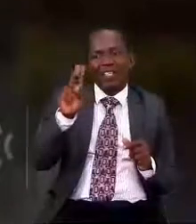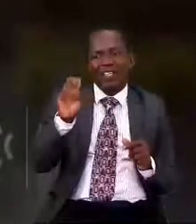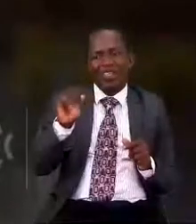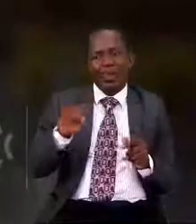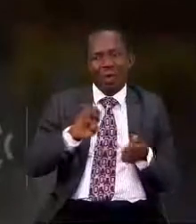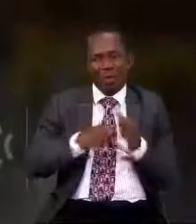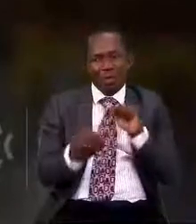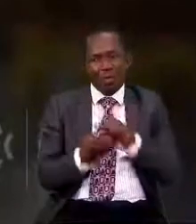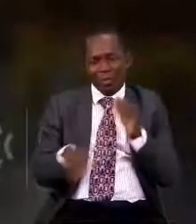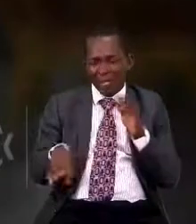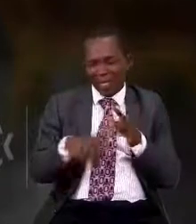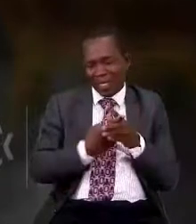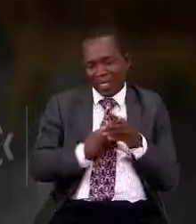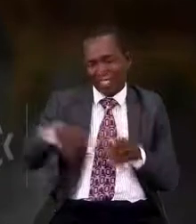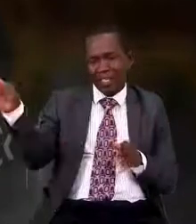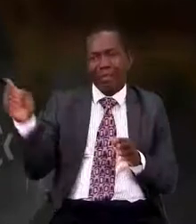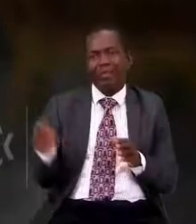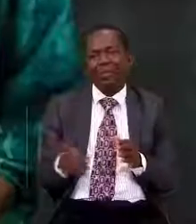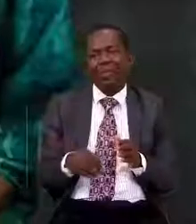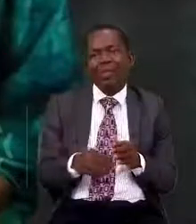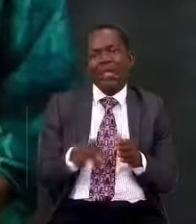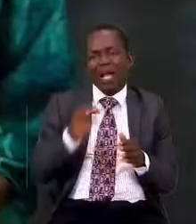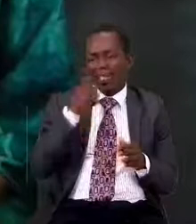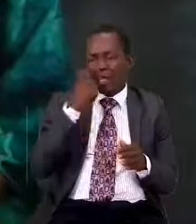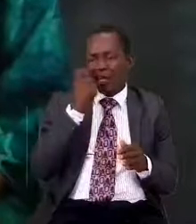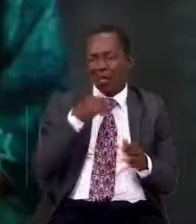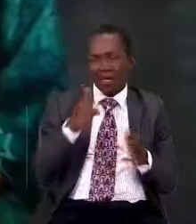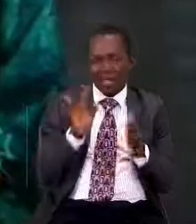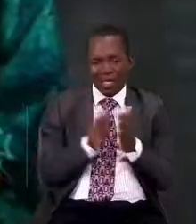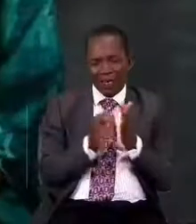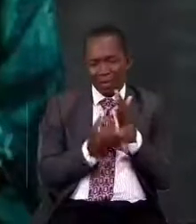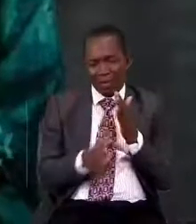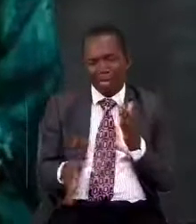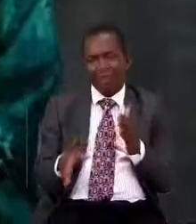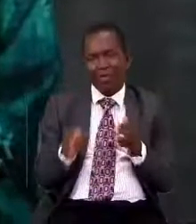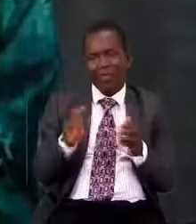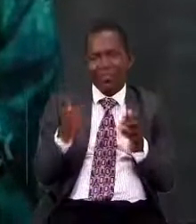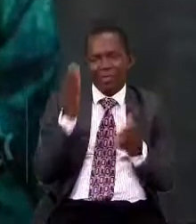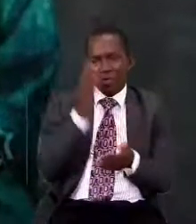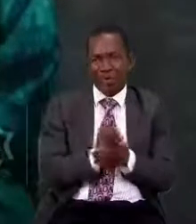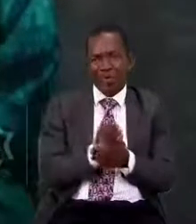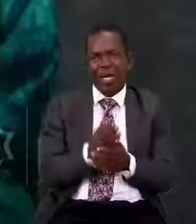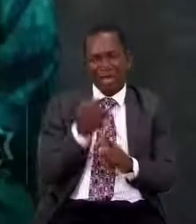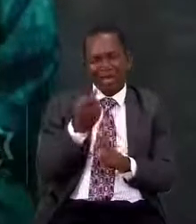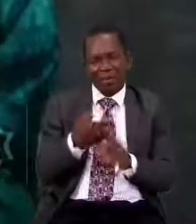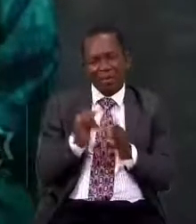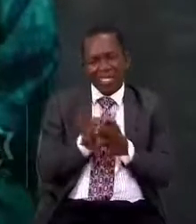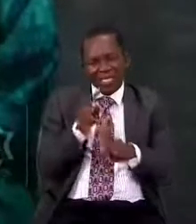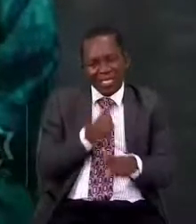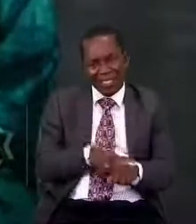Je commande que les douleurs quittent. Dès le jour-là, je suis